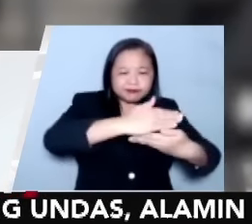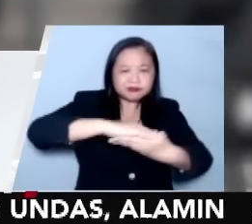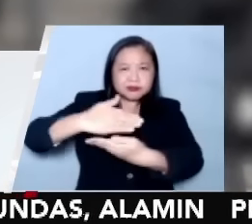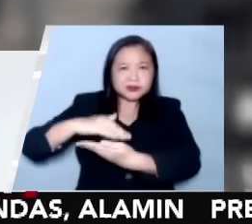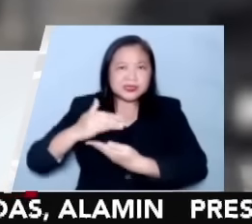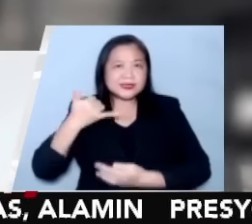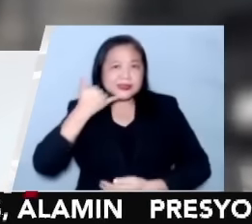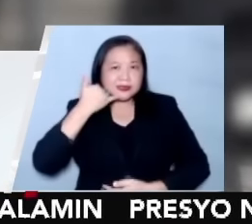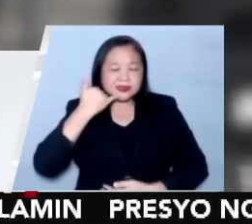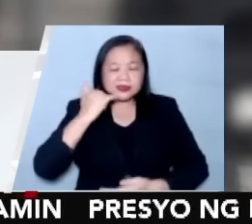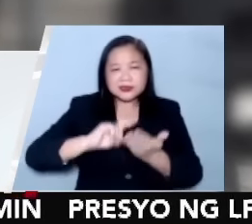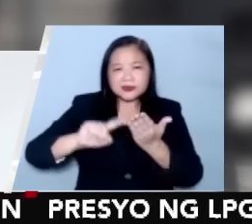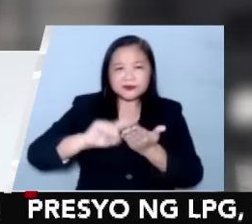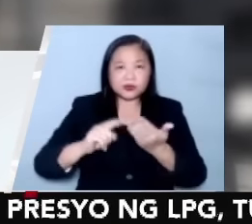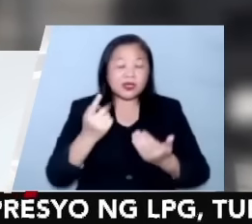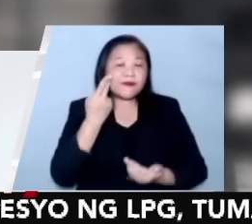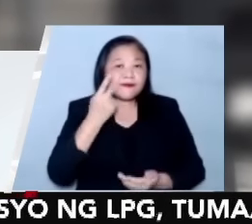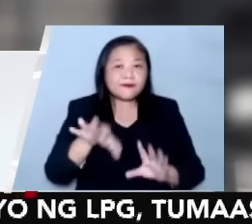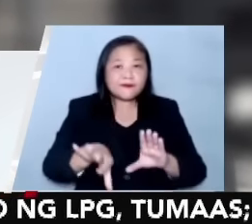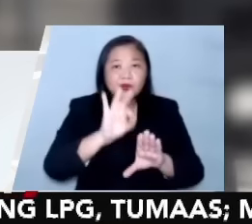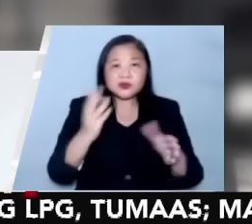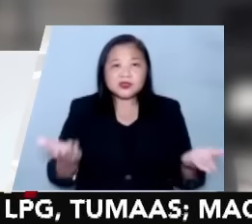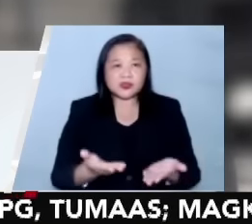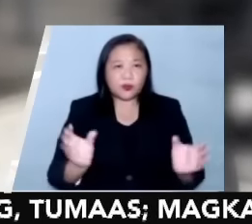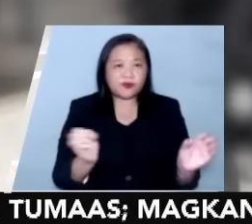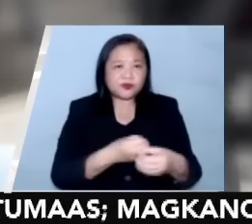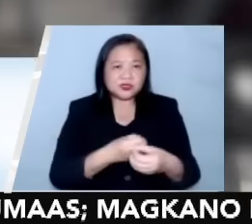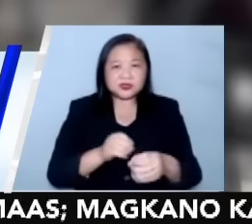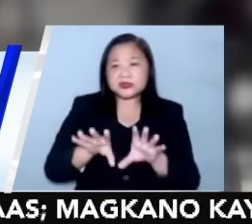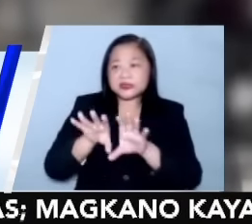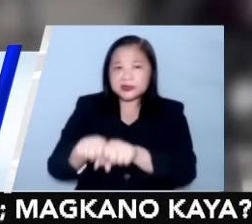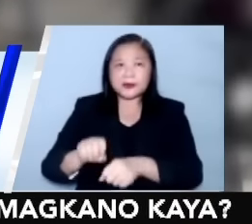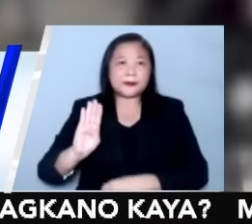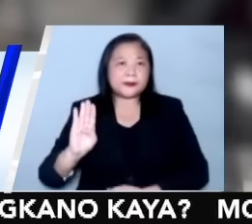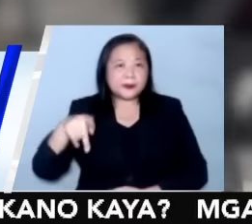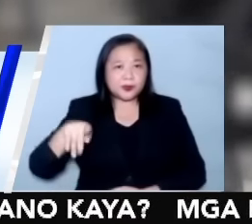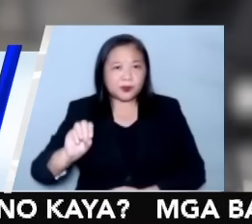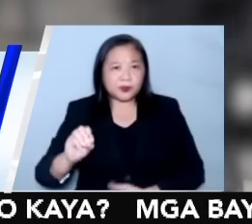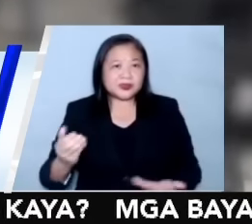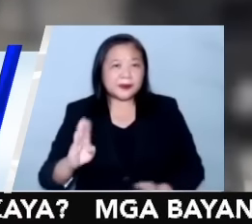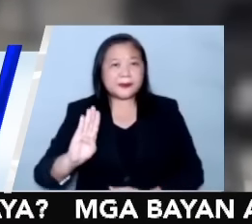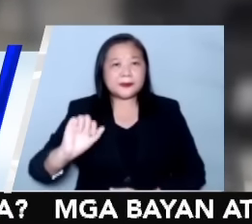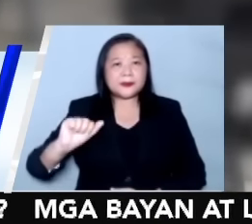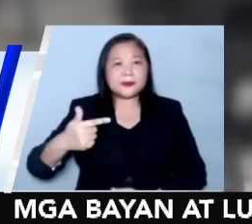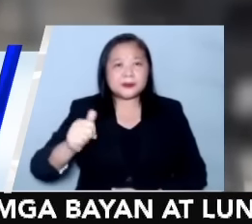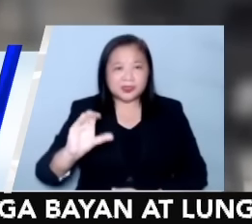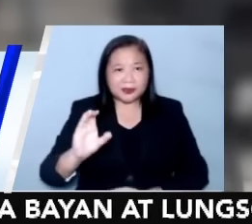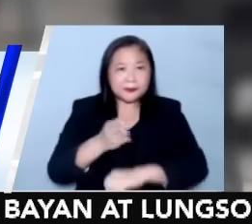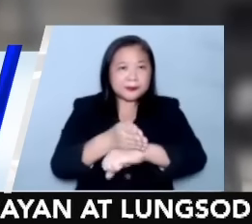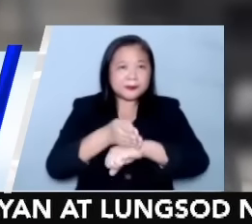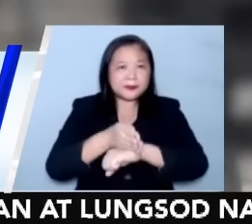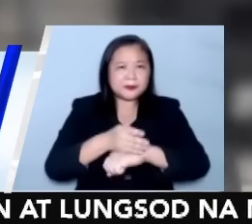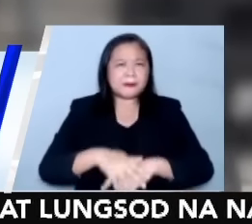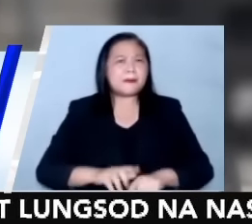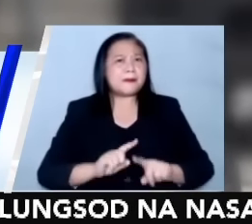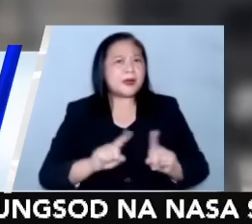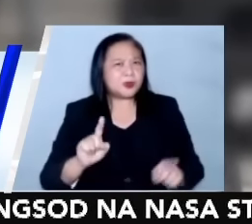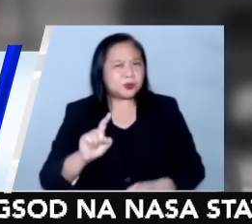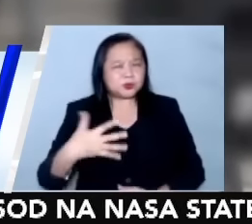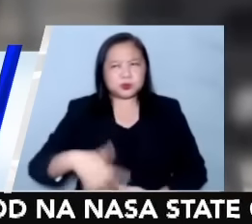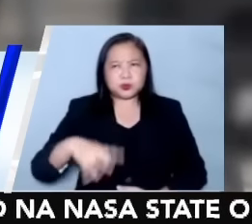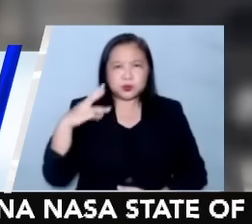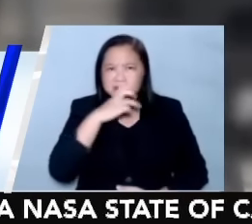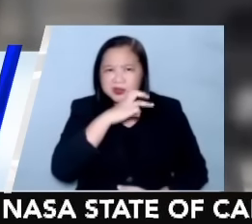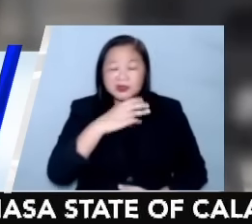nakita dito sa work area ng sinalakay na BPO dito sa Bagak, Bataan. Pero kaiba dun sa mga sinalakay noon